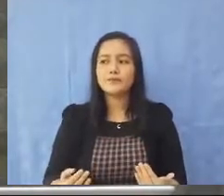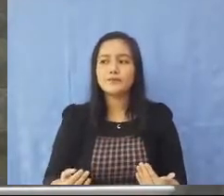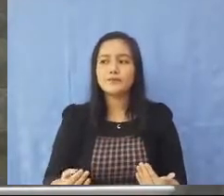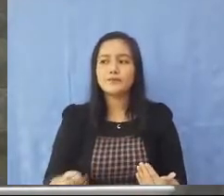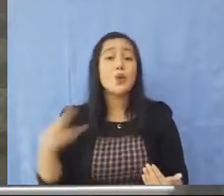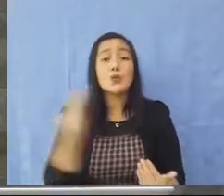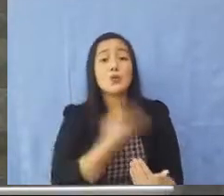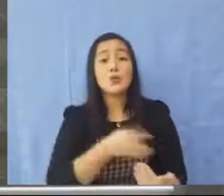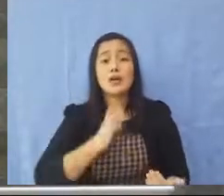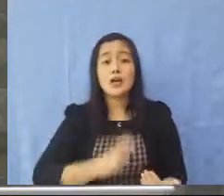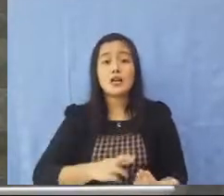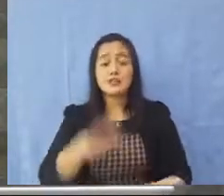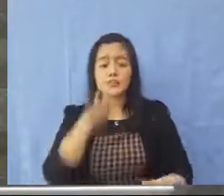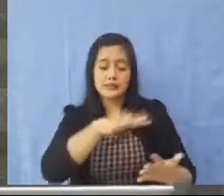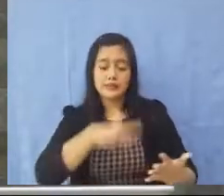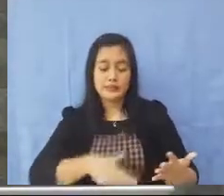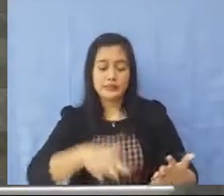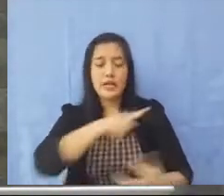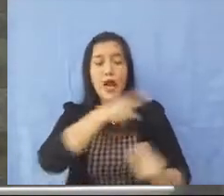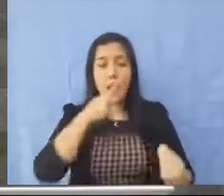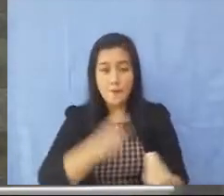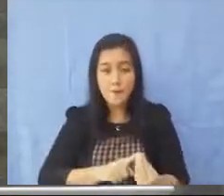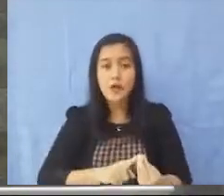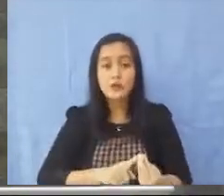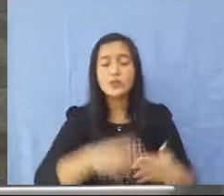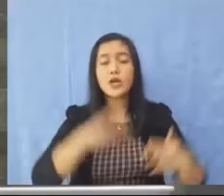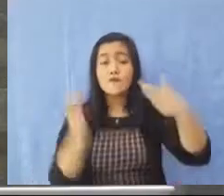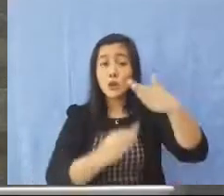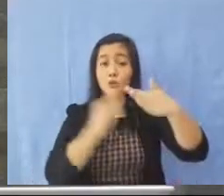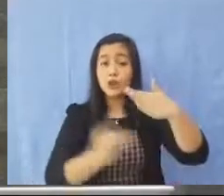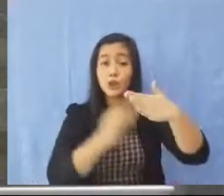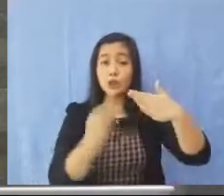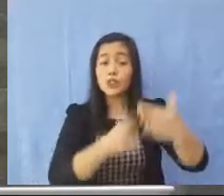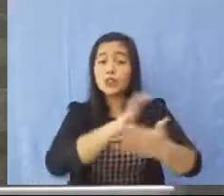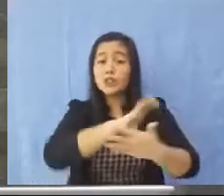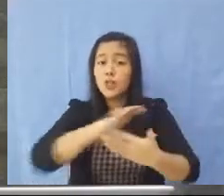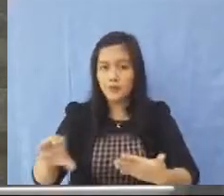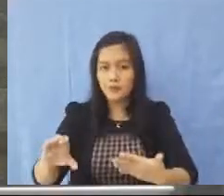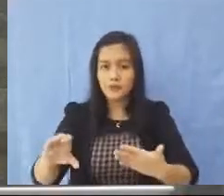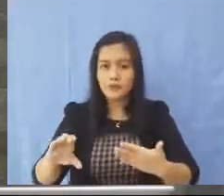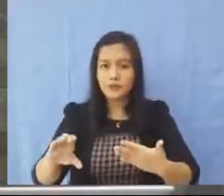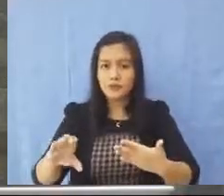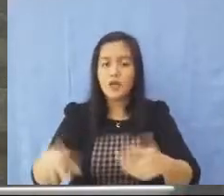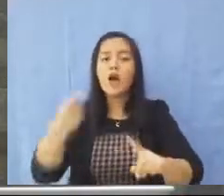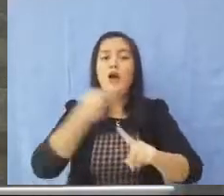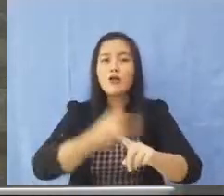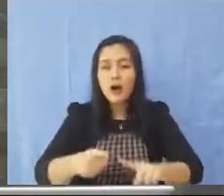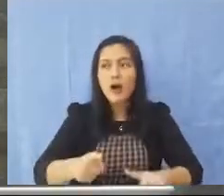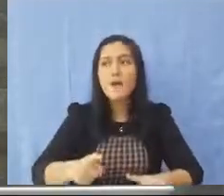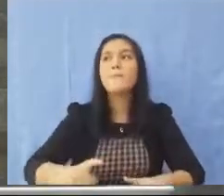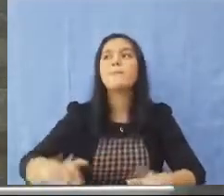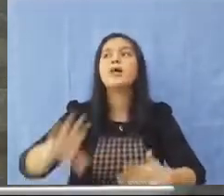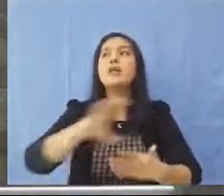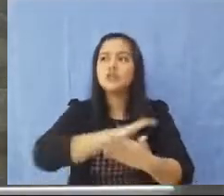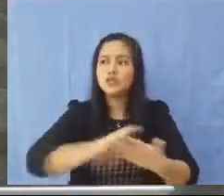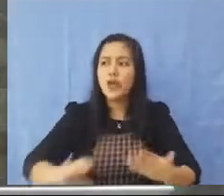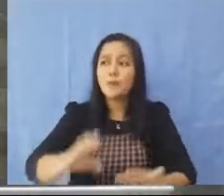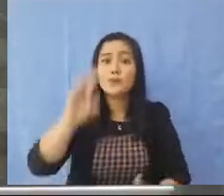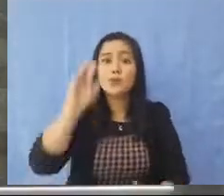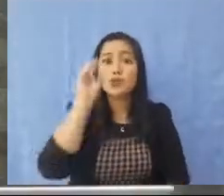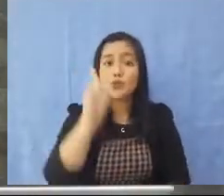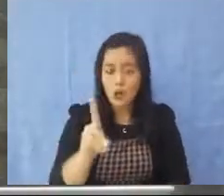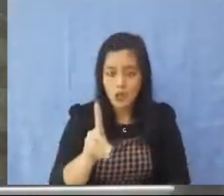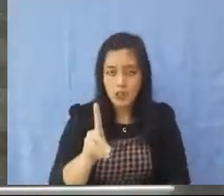foundational chapters. Okay? Yung chapter 1 down to chapter 11, gusto ko lang po kayong bigyan